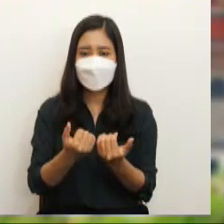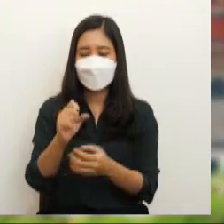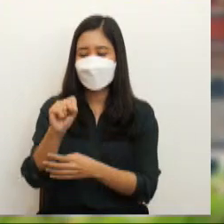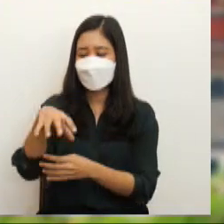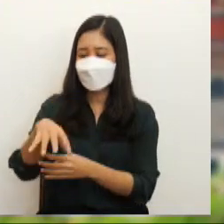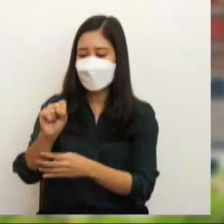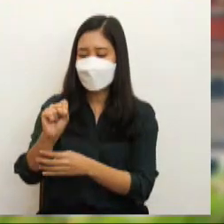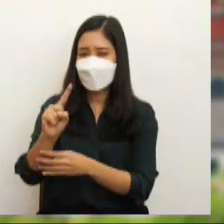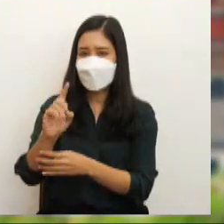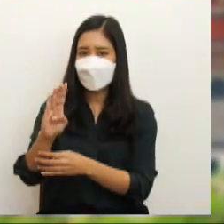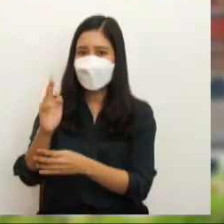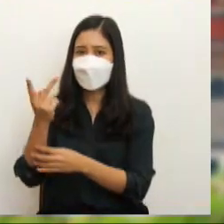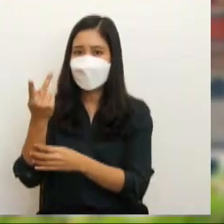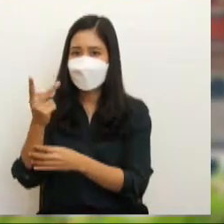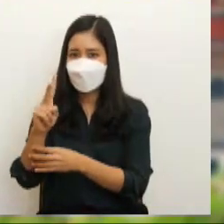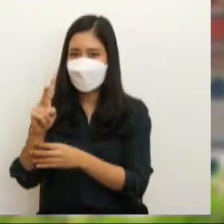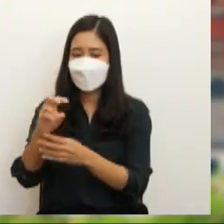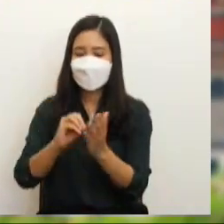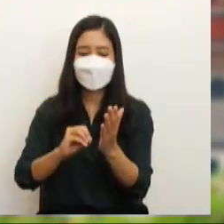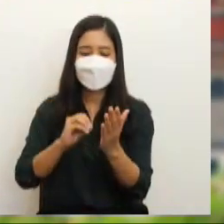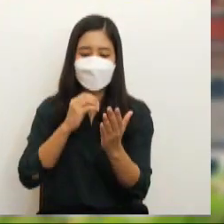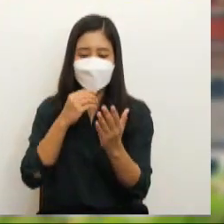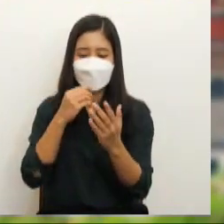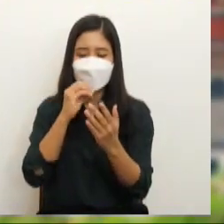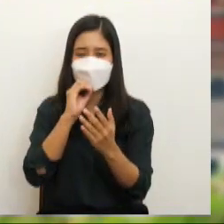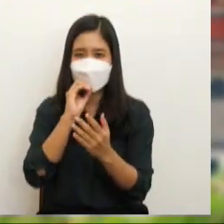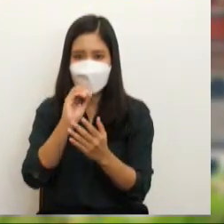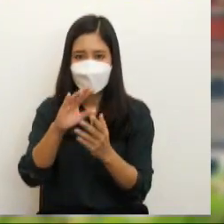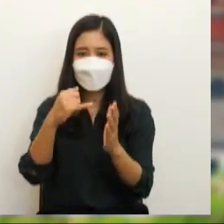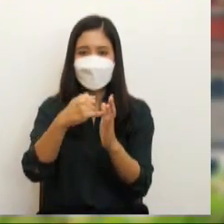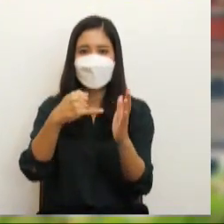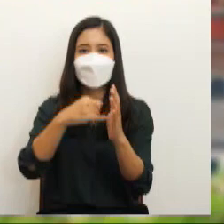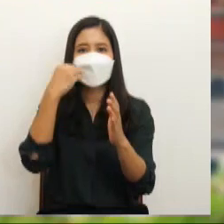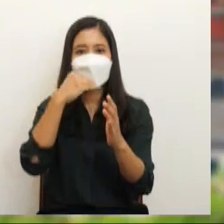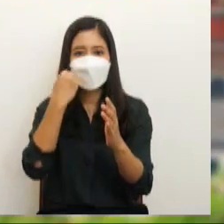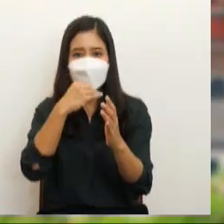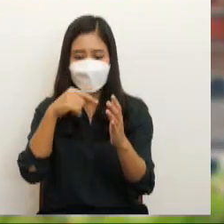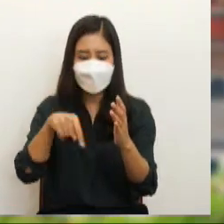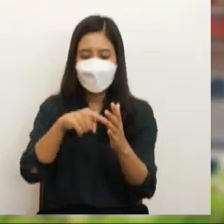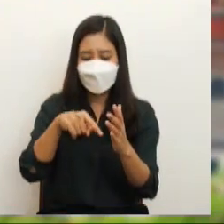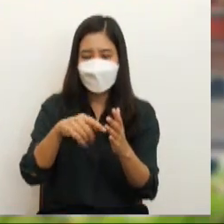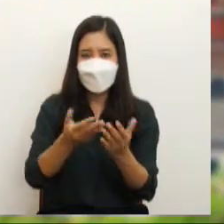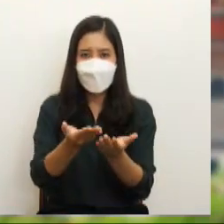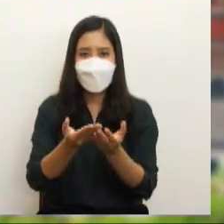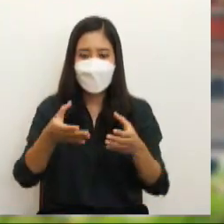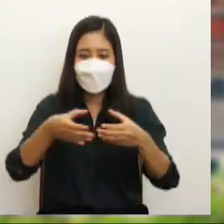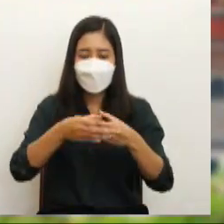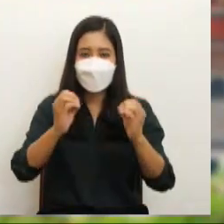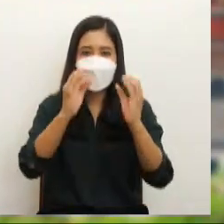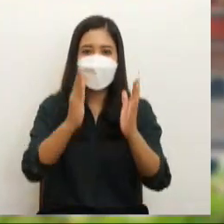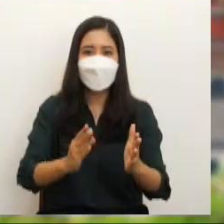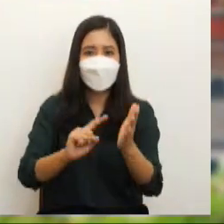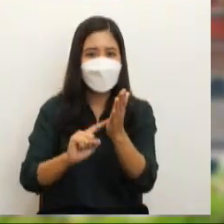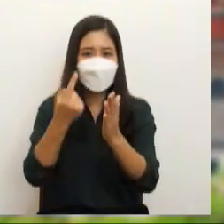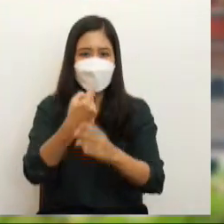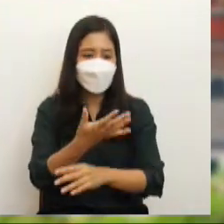แจ้งไปยังท่านผู้ว่าราชการจังหวัดทุกจังหวัดนะครับเพื่อขอให้คุณครูเป็นลำดับแรกในการได้รับวัคซีนเมื่อวัคซีนได้รับการจัดส